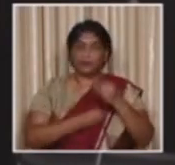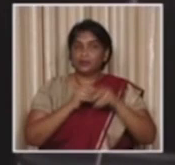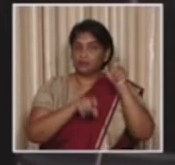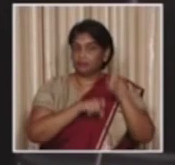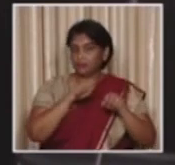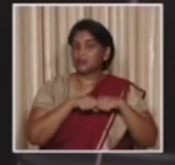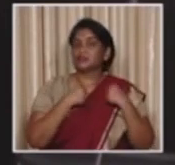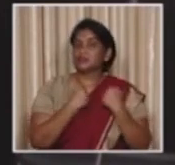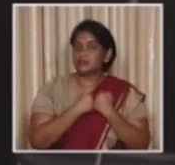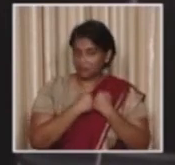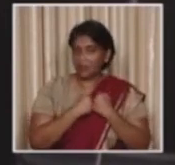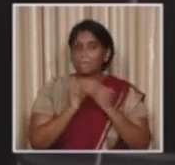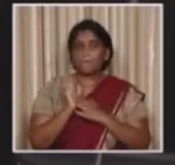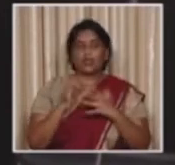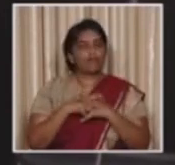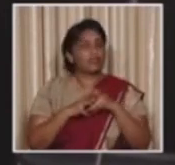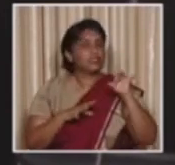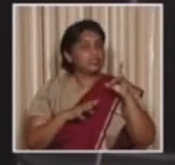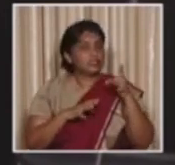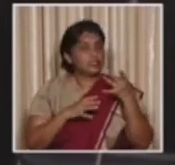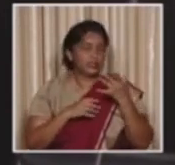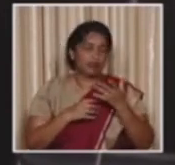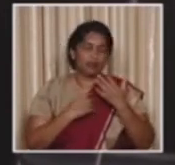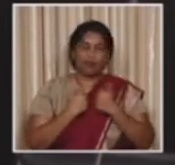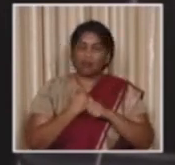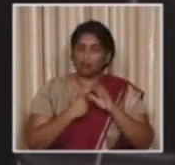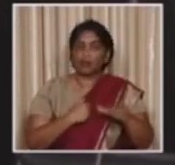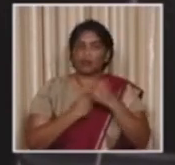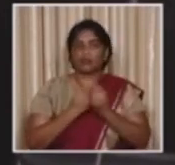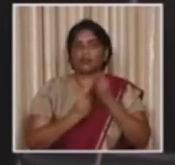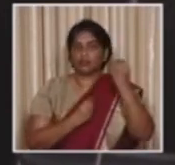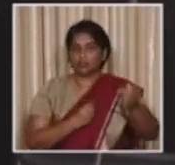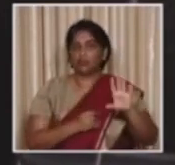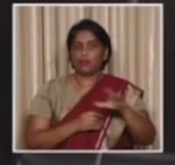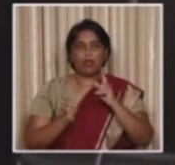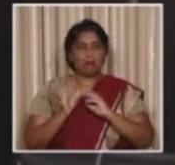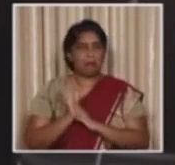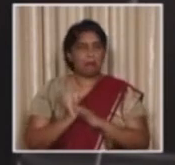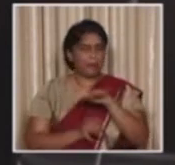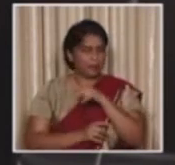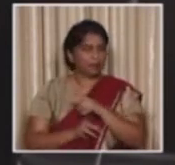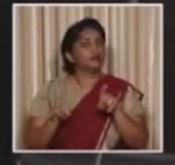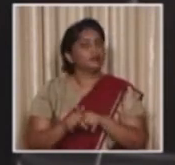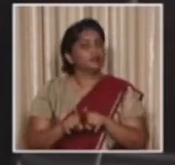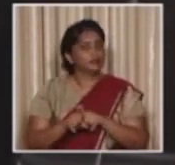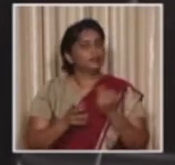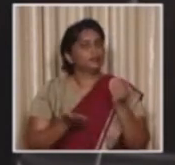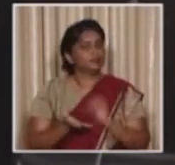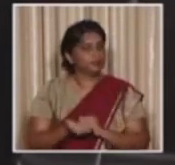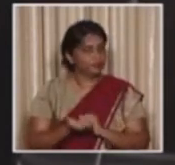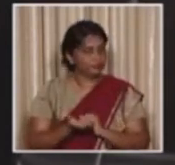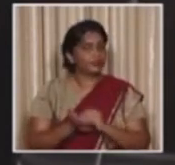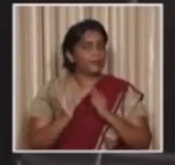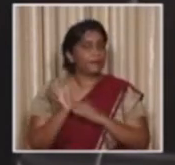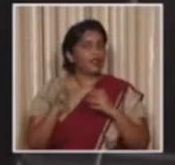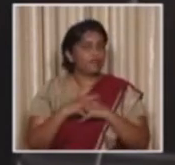සදුන්ලත් සමාගමකින් මෙගවොට් 100ක් ඉදිකිරීම සඳහා අවසරය සහ ඉඩම ලබා දීලා තියෙනවා සියමලාණ්ඩුව ප්‍රදේශයේ. ඊට අමතරව තවත්